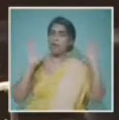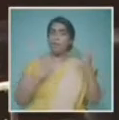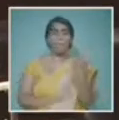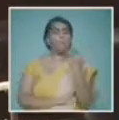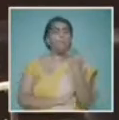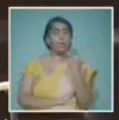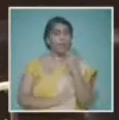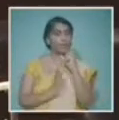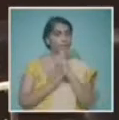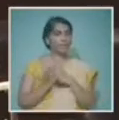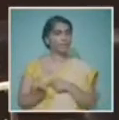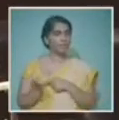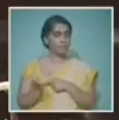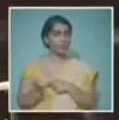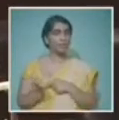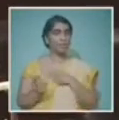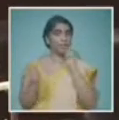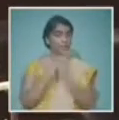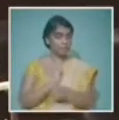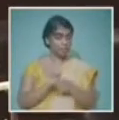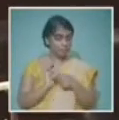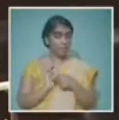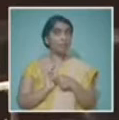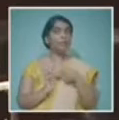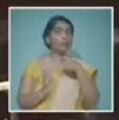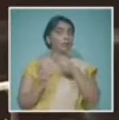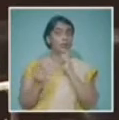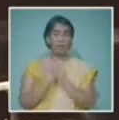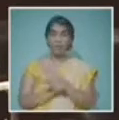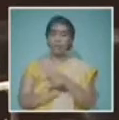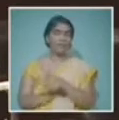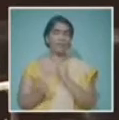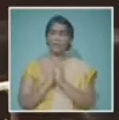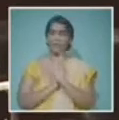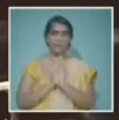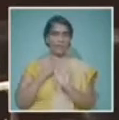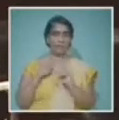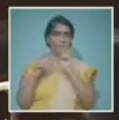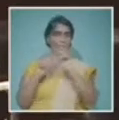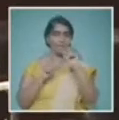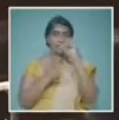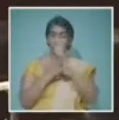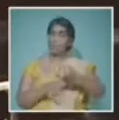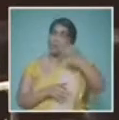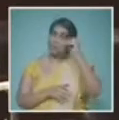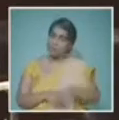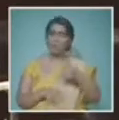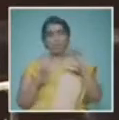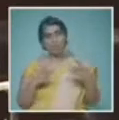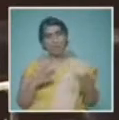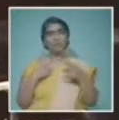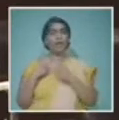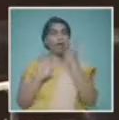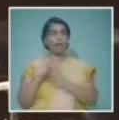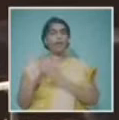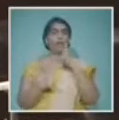ඒක තිබෙන විවස්ථාව. මේ සංශෝධනය ඇතුලේ එය සංශෝධනය වෙන්නේ නැහැ. 22 වෙනි සංශෝධනය සම්මත වුණත් නොවුණත් අවුරුදු